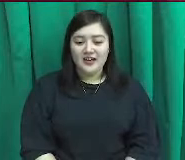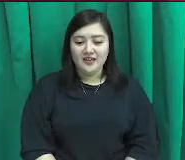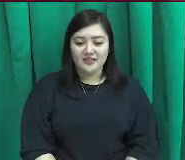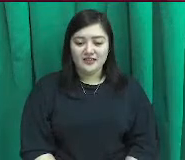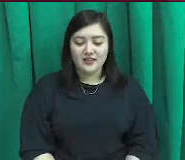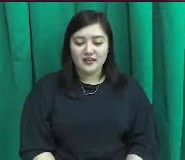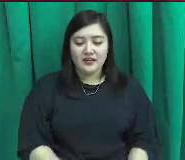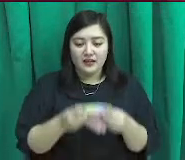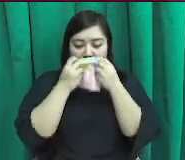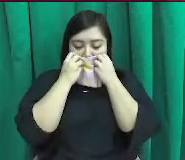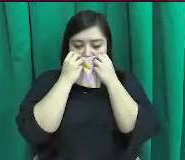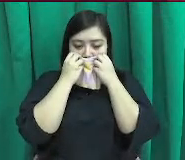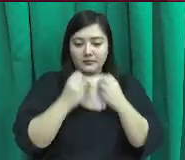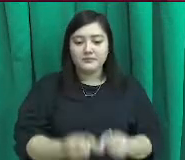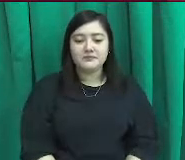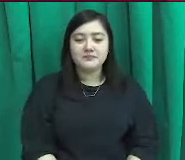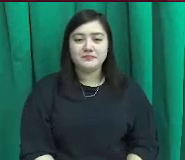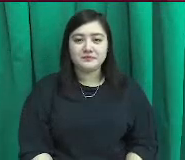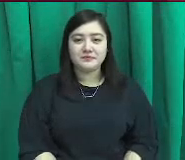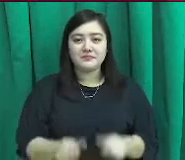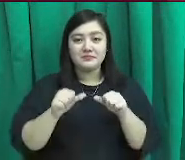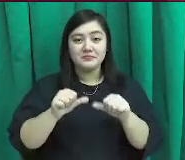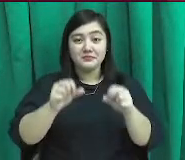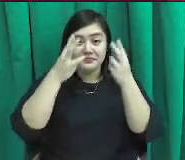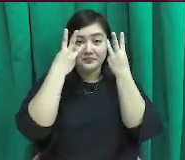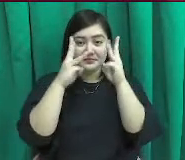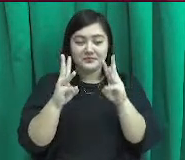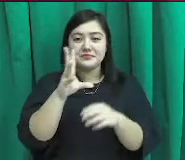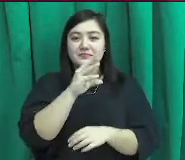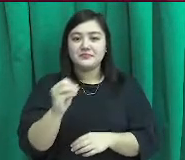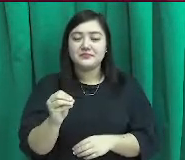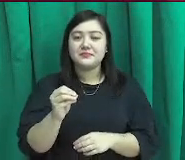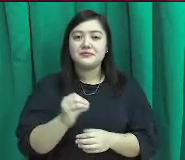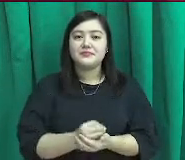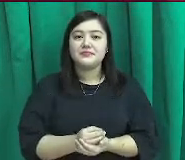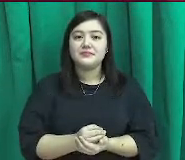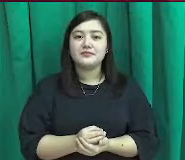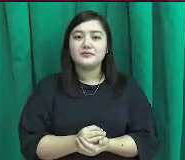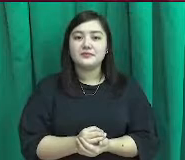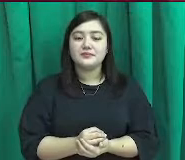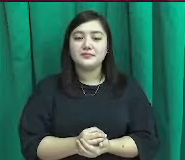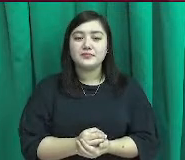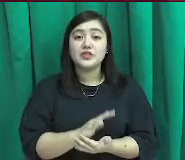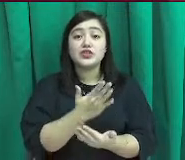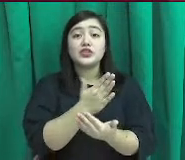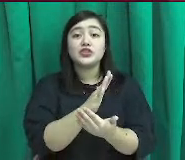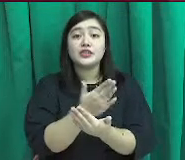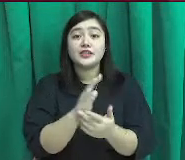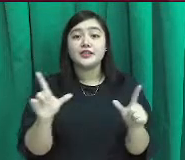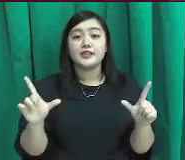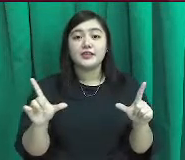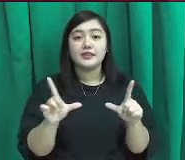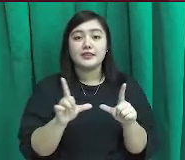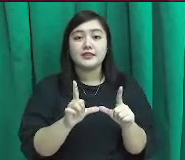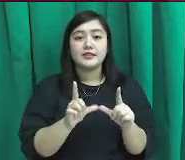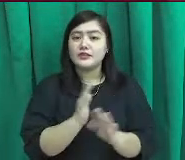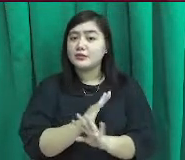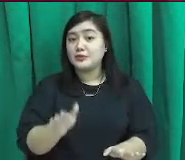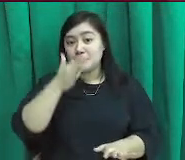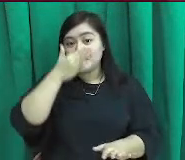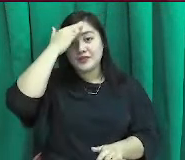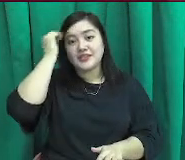Prepare to meet thy God din. Stay tuned lang po at patuloy nyo pong isend ang link. At huwag nyo pong kalimutan mag-comment